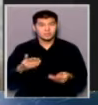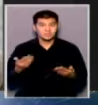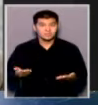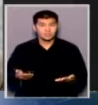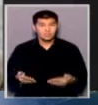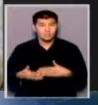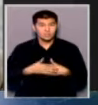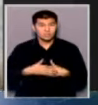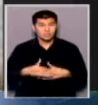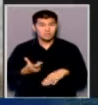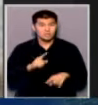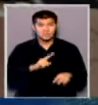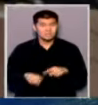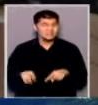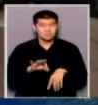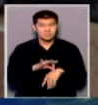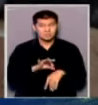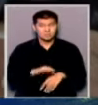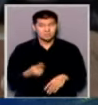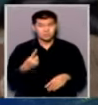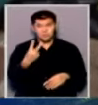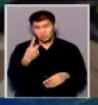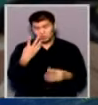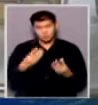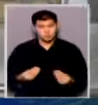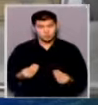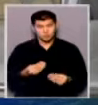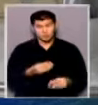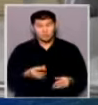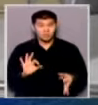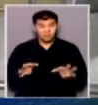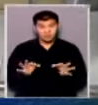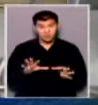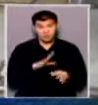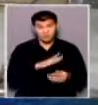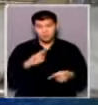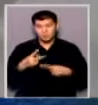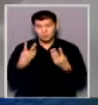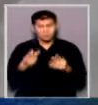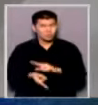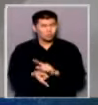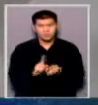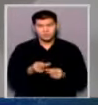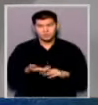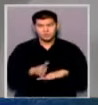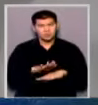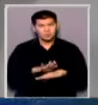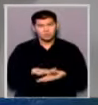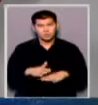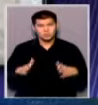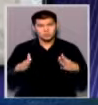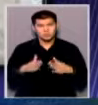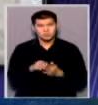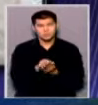Өкпенің зақымдалуы өте тез жүреді. 2-3 күннің ішінде жағдай жақсы болып отырады, 2-3 күннің ішінде оларда тыныс жиілігі